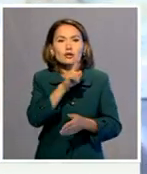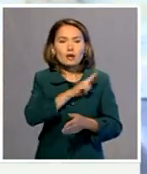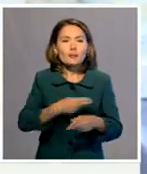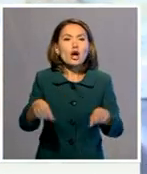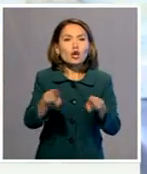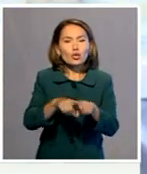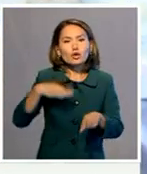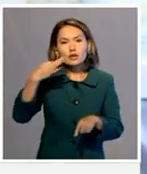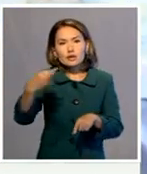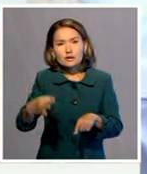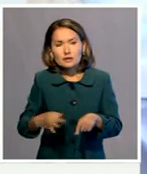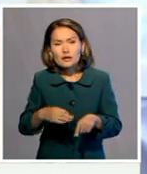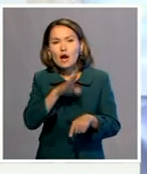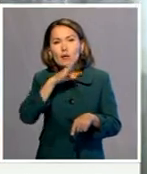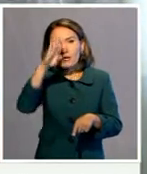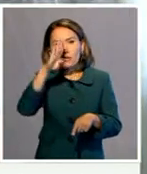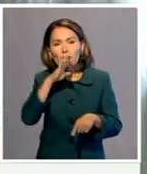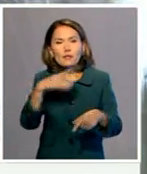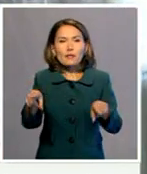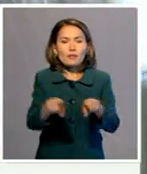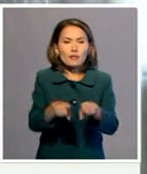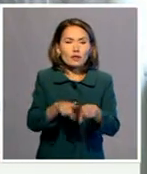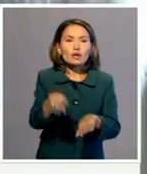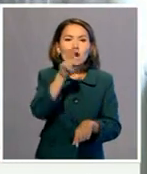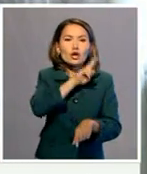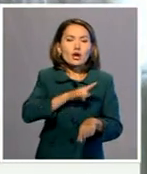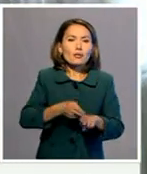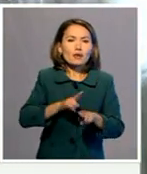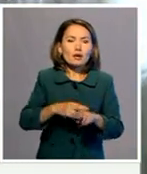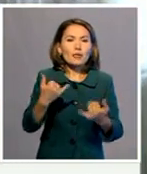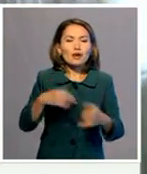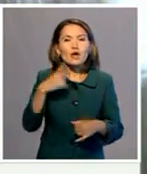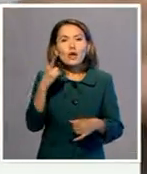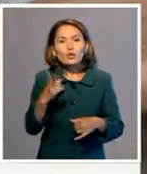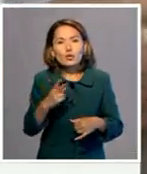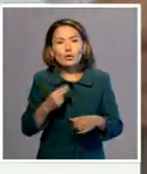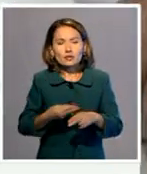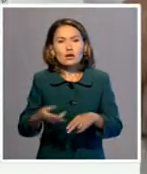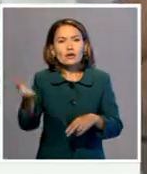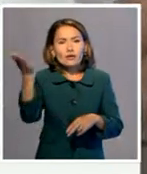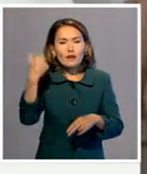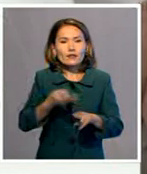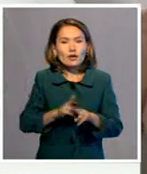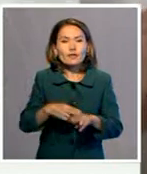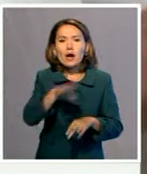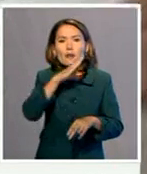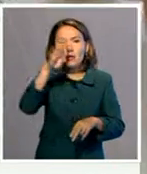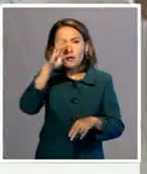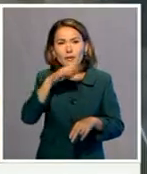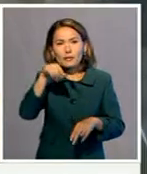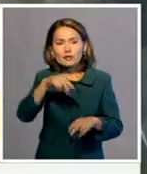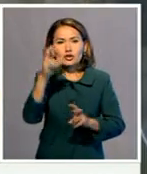Максим де ата-анасының жолын жалғастырып кенші мамандығын таңдаған. Қызығы Александр Хохлачевтің әкесі мен анасы да өмір бойы шахтада жұмыс